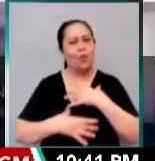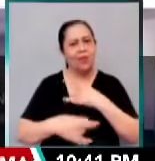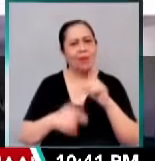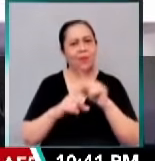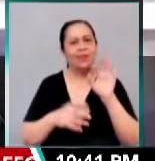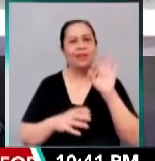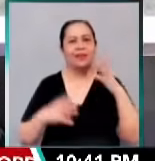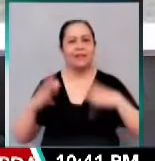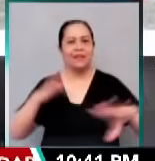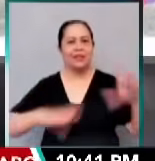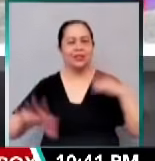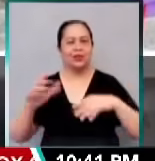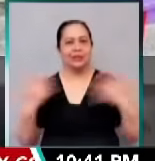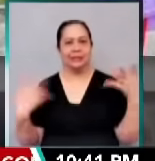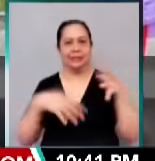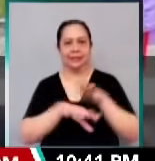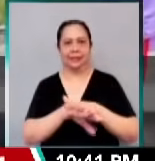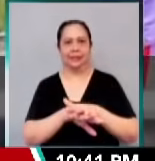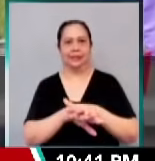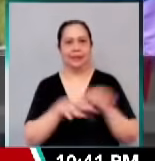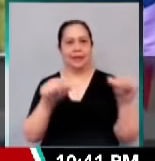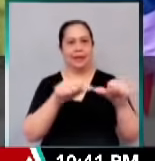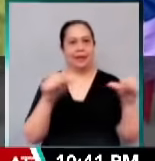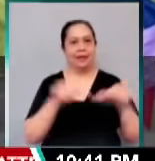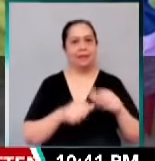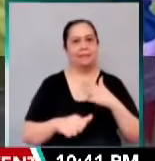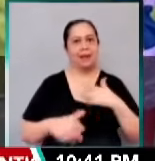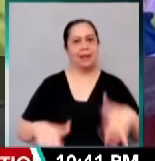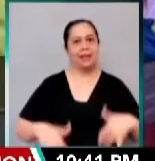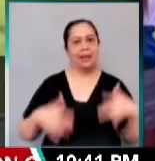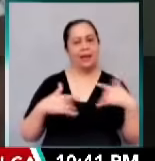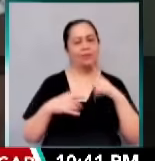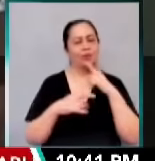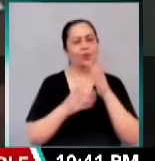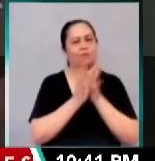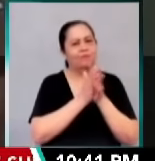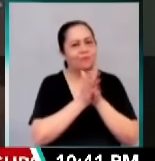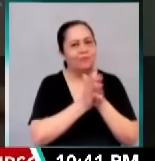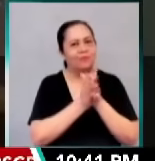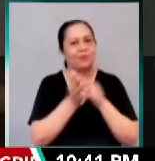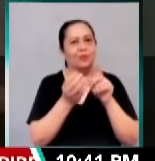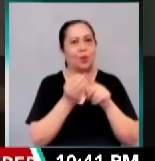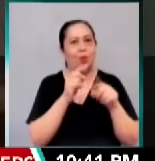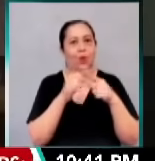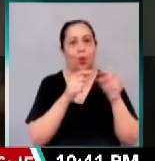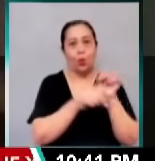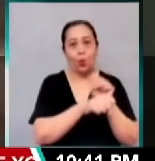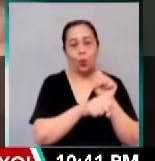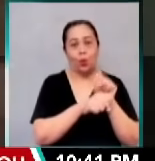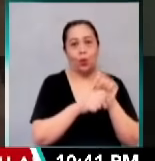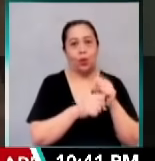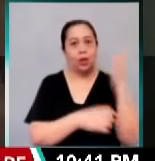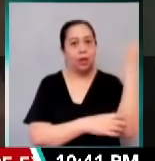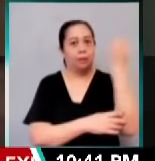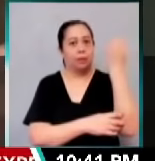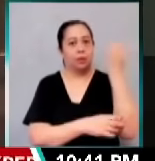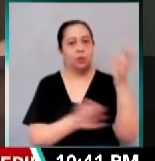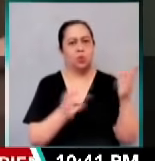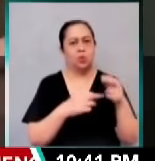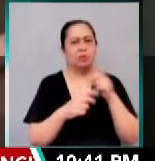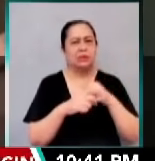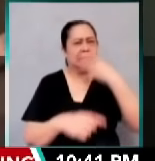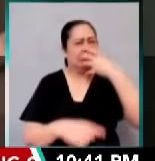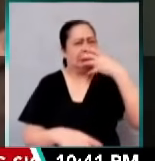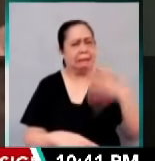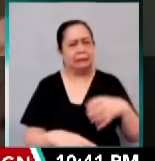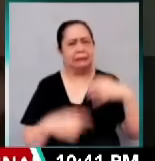dalawang areas of my life that I'm passionate about. When I was working sa emergency room, sobrang init and